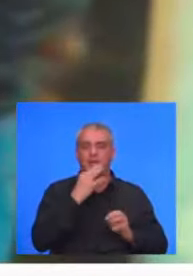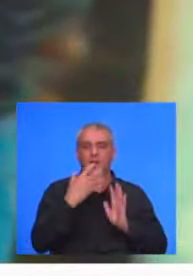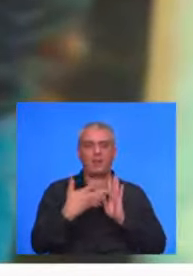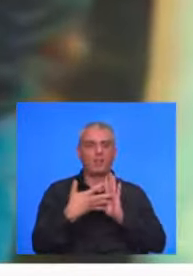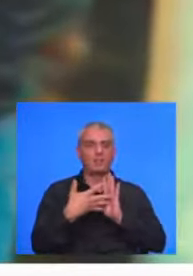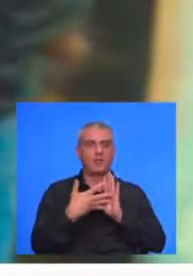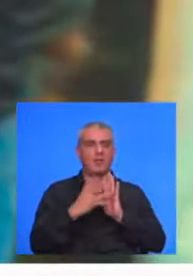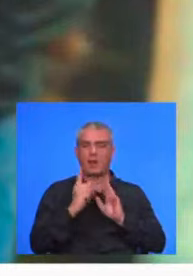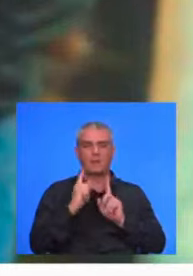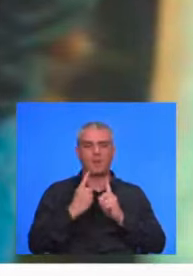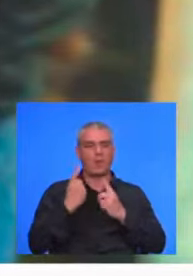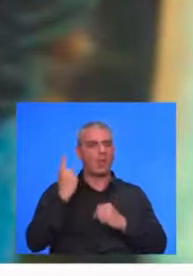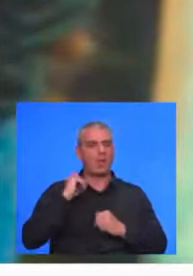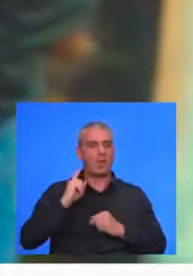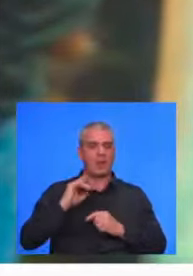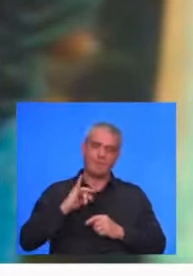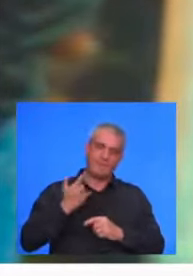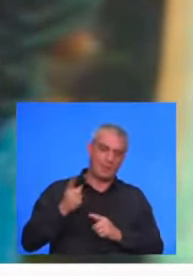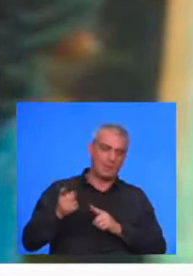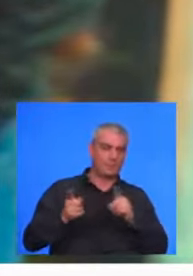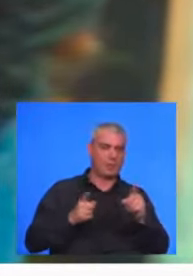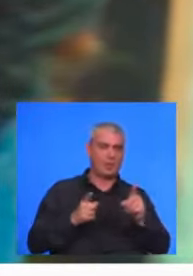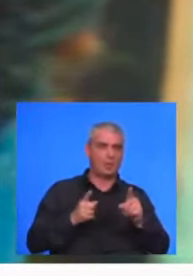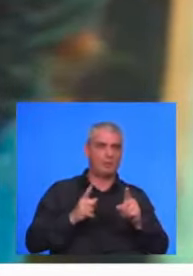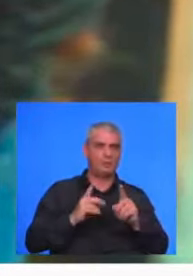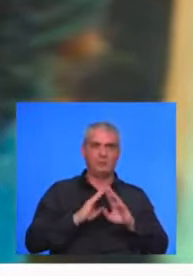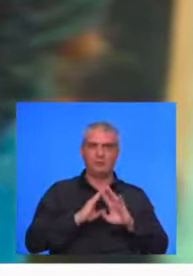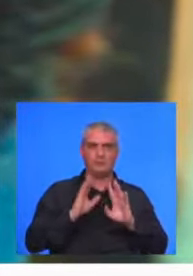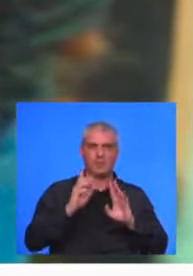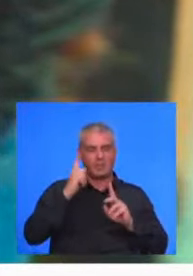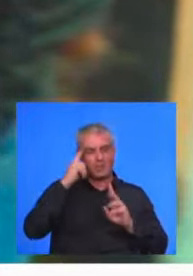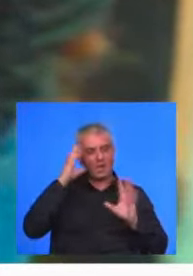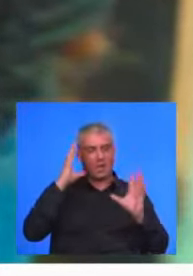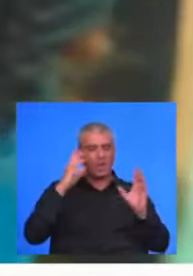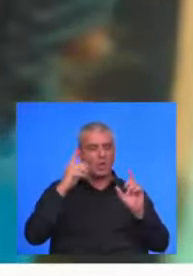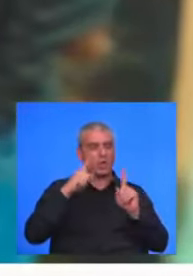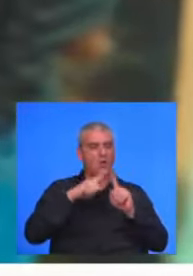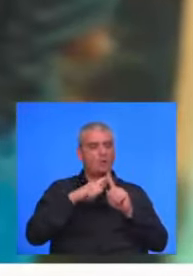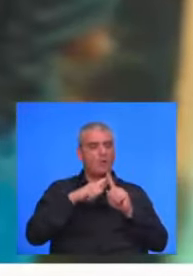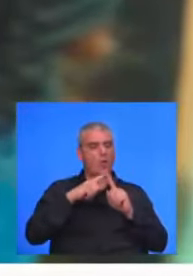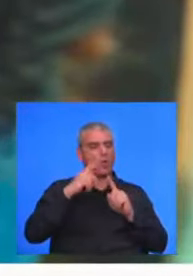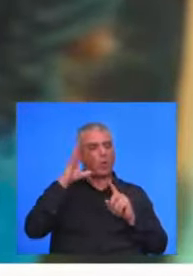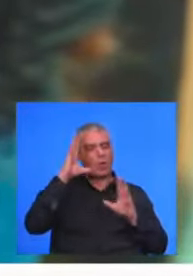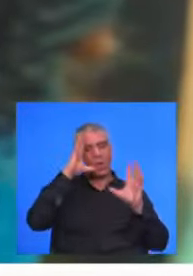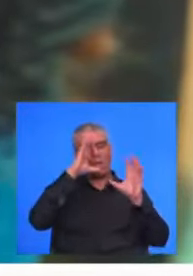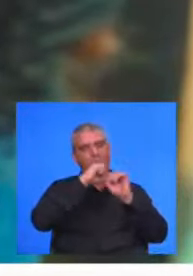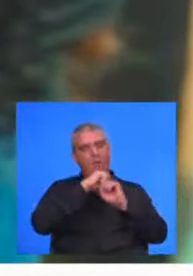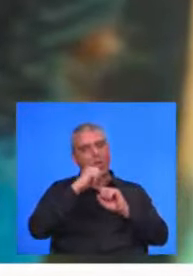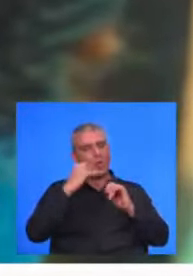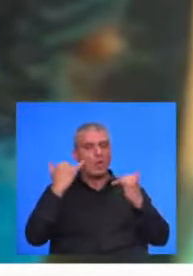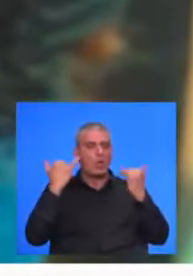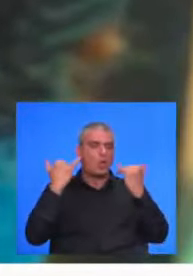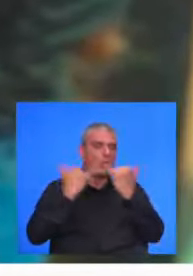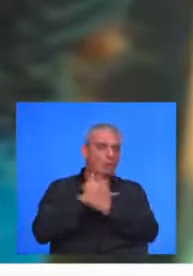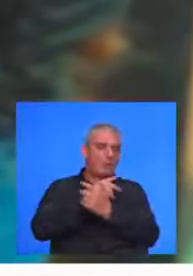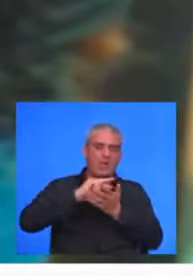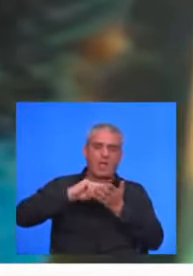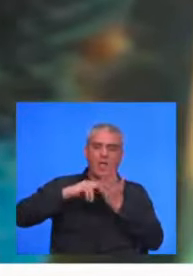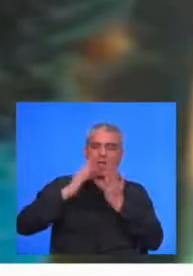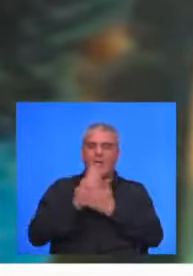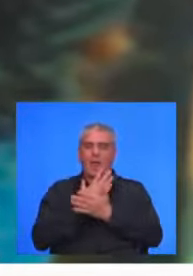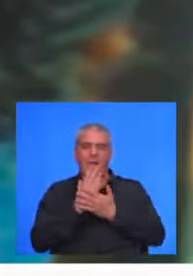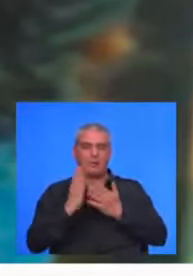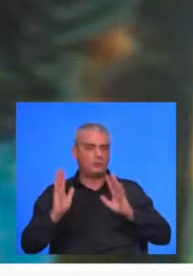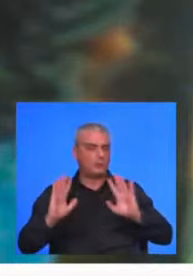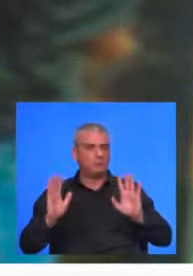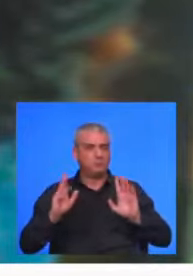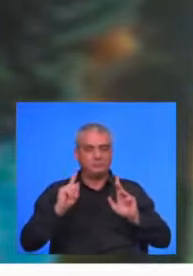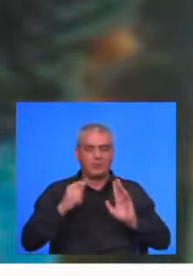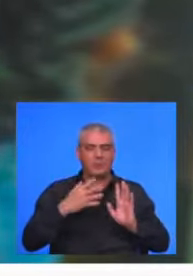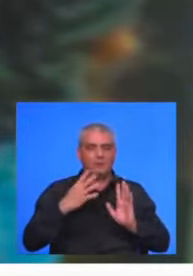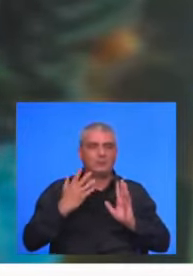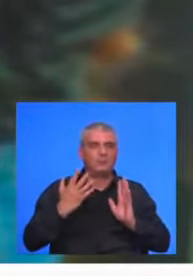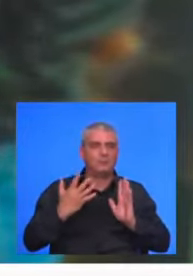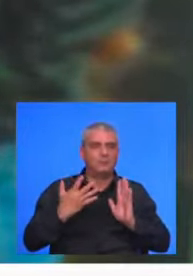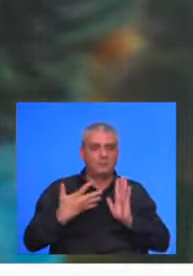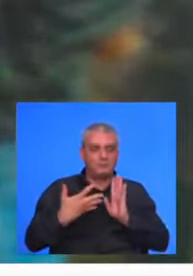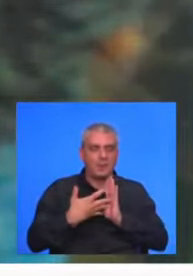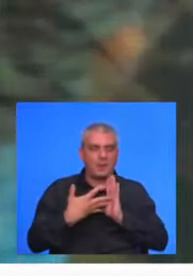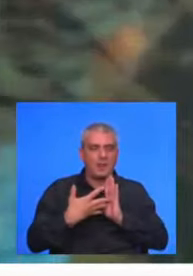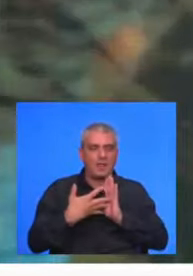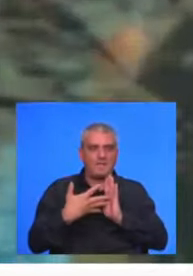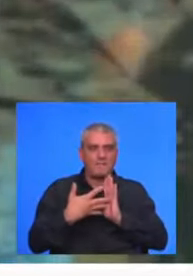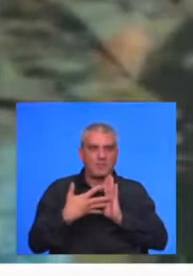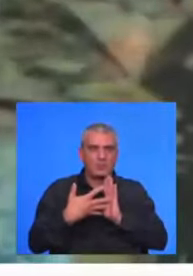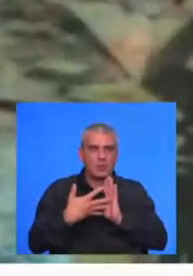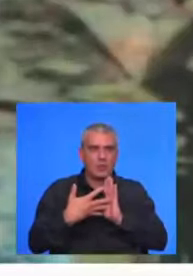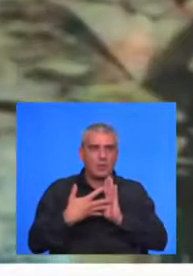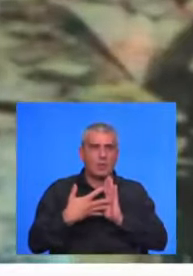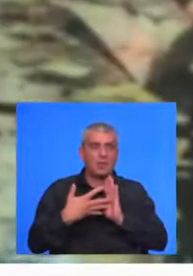זה לא קרה, למה זה כן קרה. בלי קונספציות גדולות מאוד, ובלי כל מיני החלטות אסטרטגיות, הוגי אסטרטגיות. צריך לתחקר